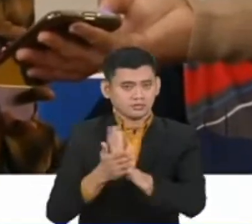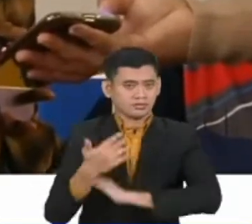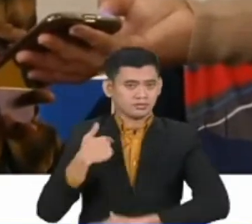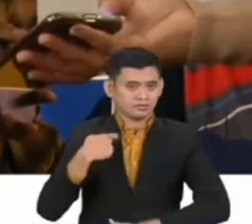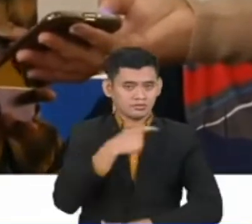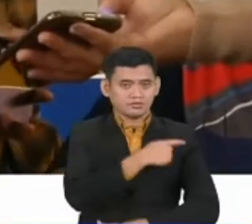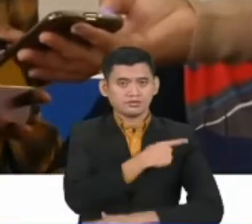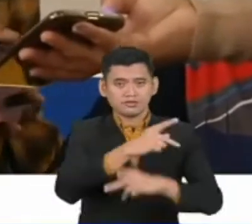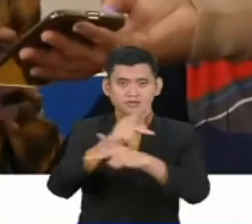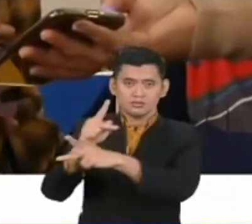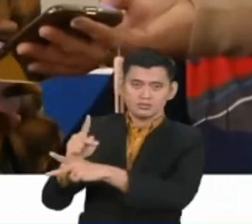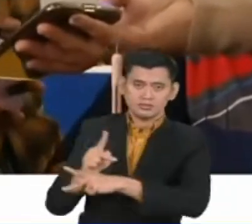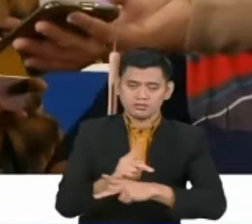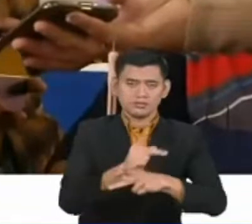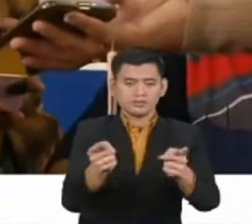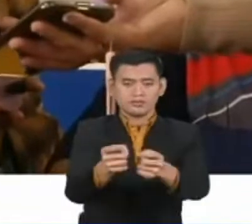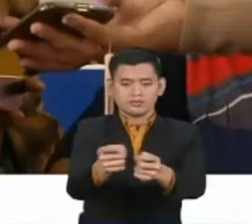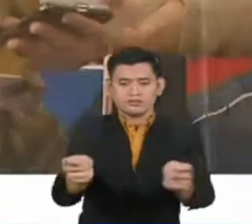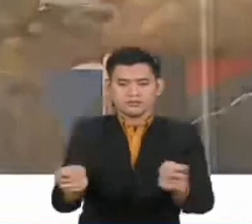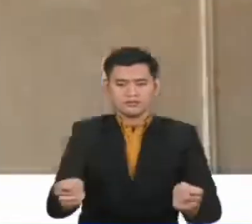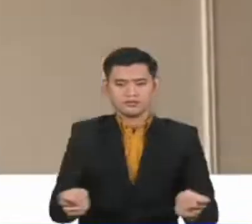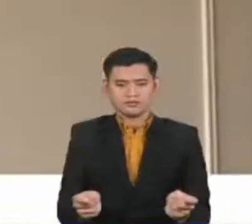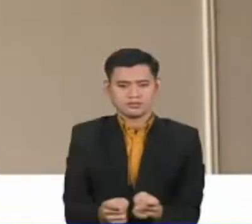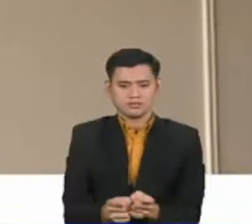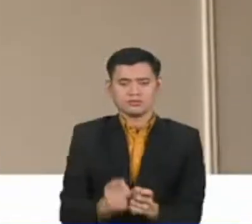akan jawab besok lah dalam parlimen esok.